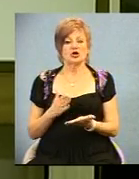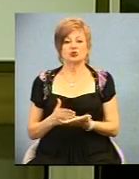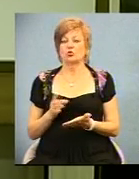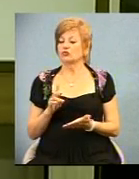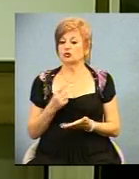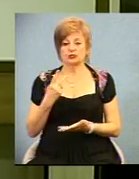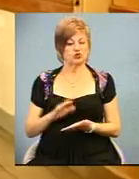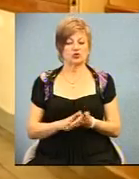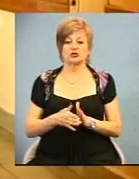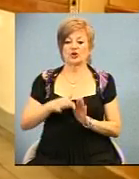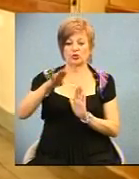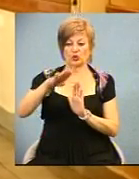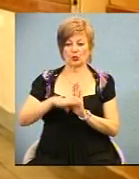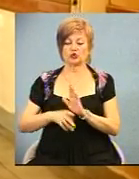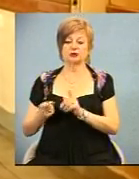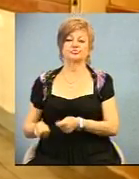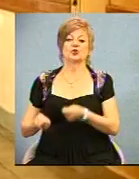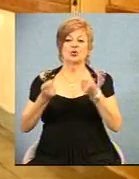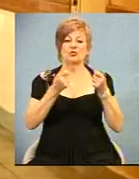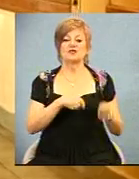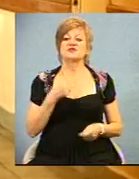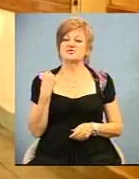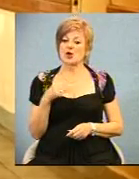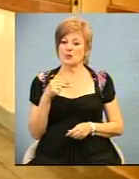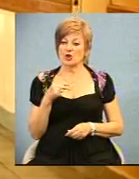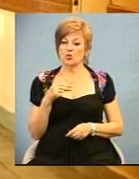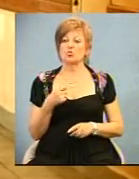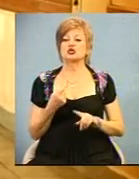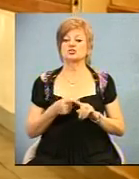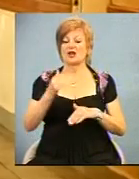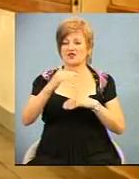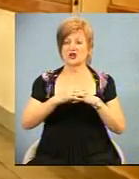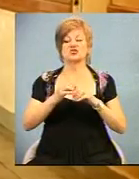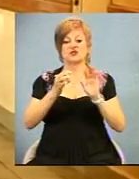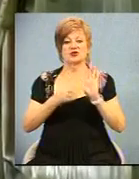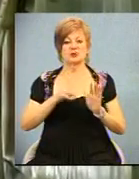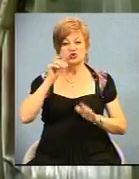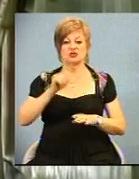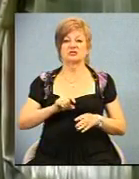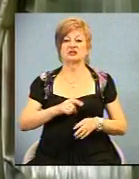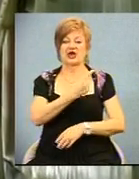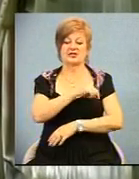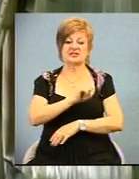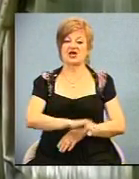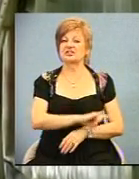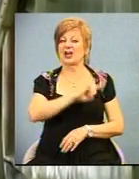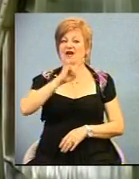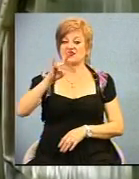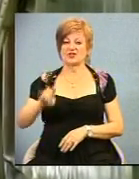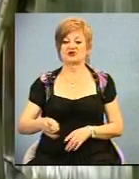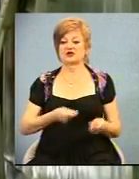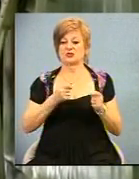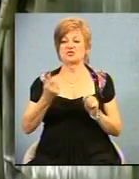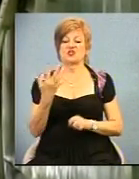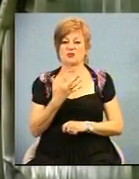стан дівчинки, було вирішено перевезти її до Запоріжжя. Ввечері 18 липня санавіацією доправили до обласного опікового